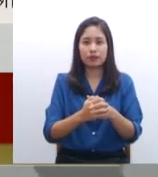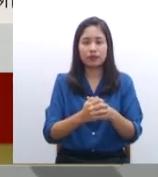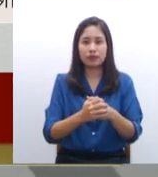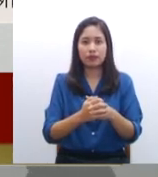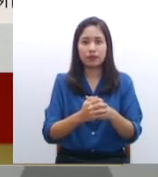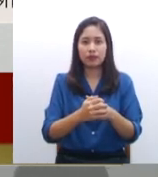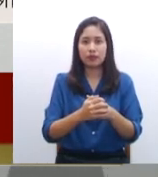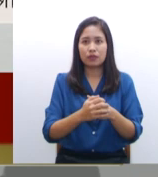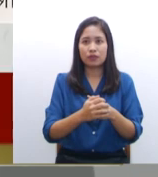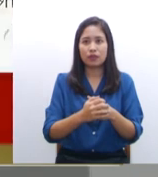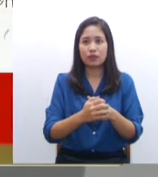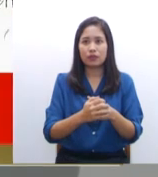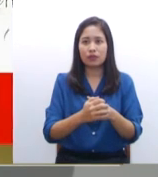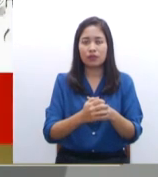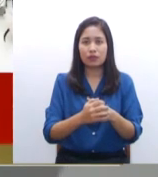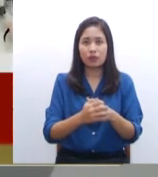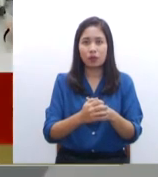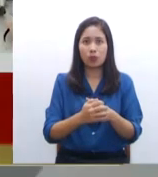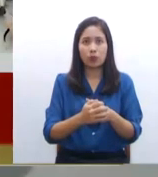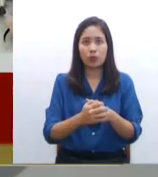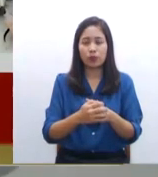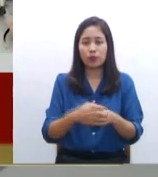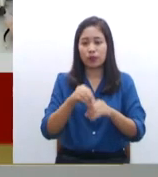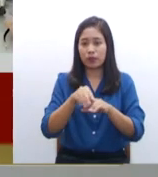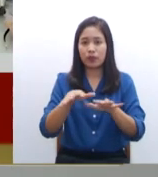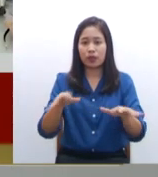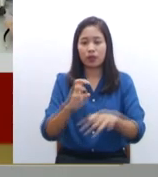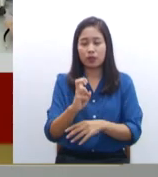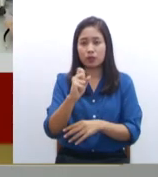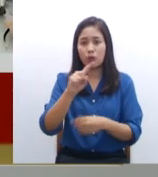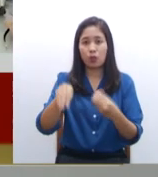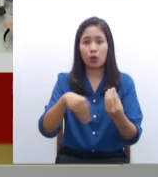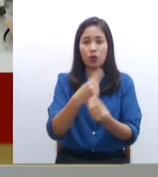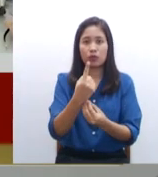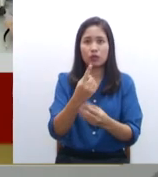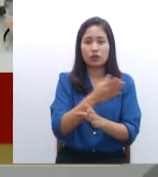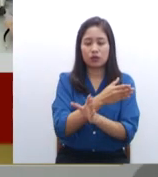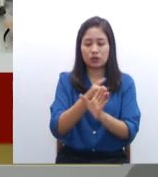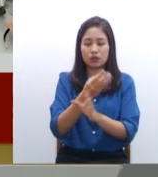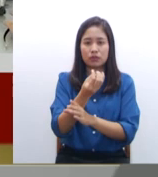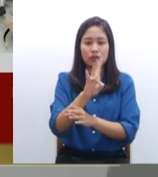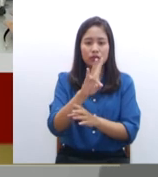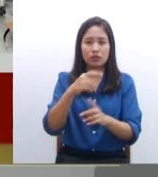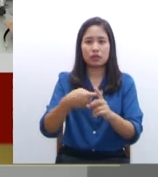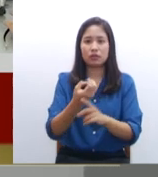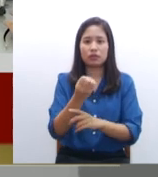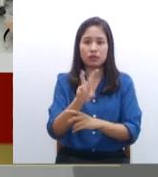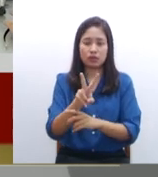ที่3รวม5ภาคเรียนการประกาศผลสอบรอบที่1ภายในวันที่17ธันวาคมพุทธศัก